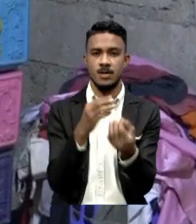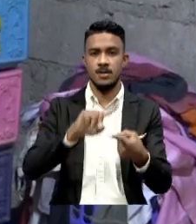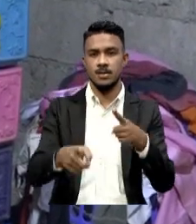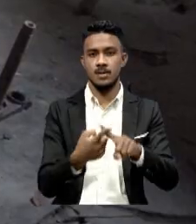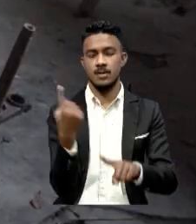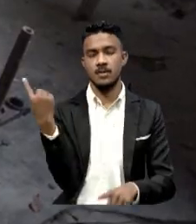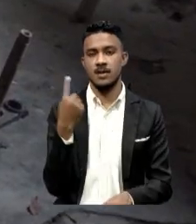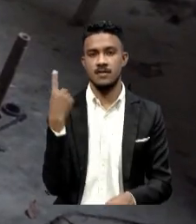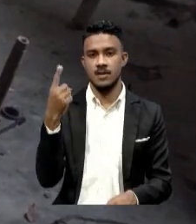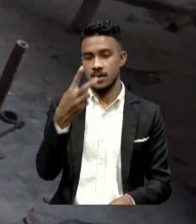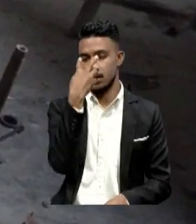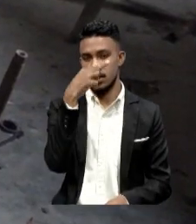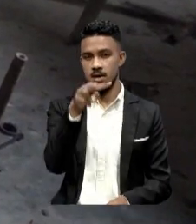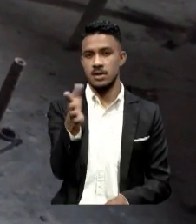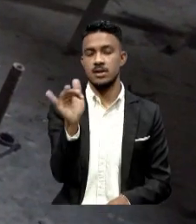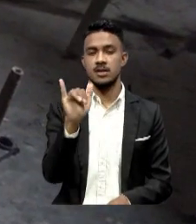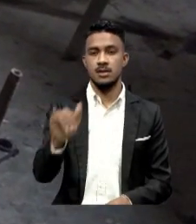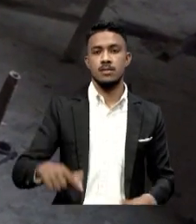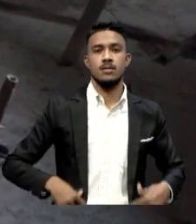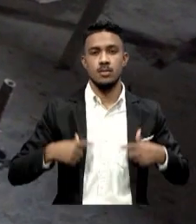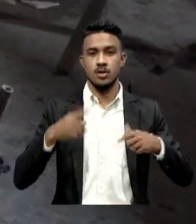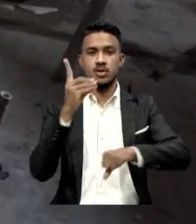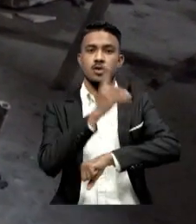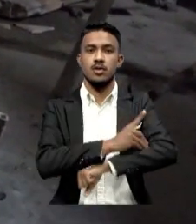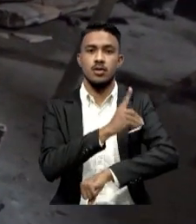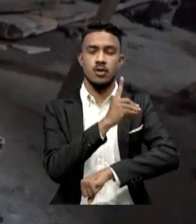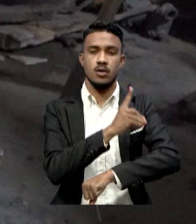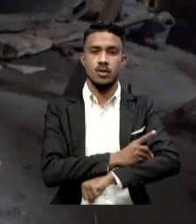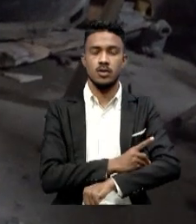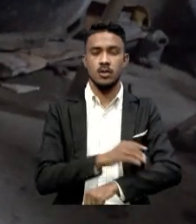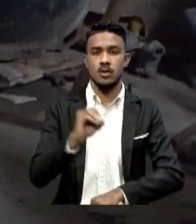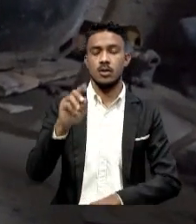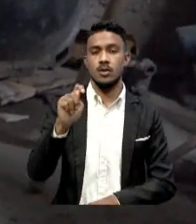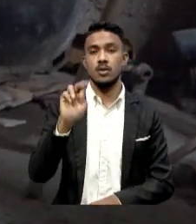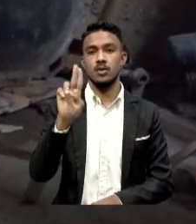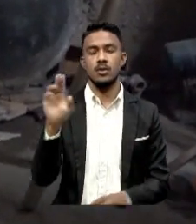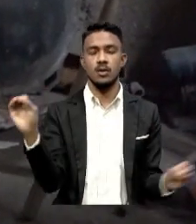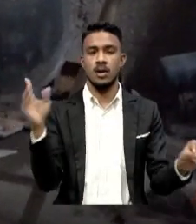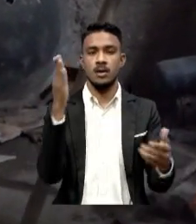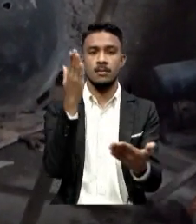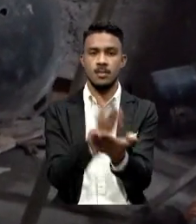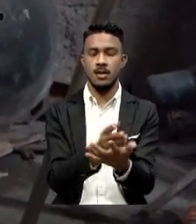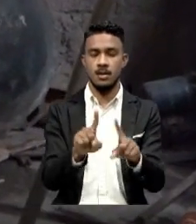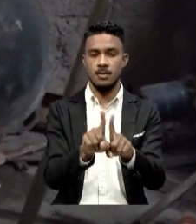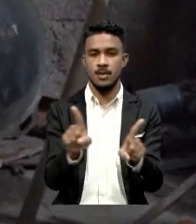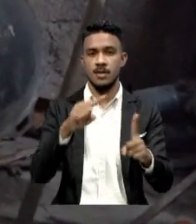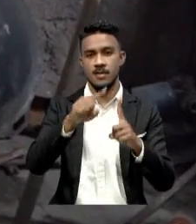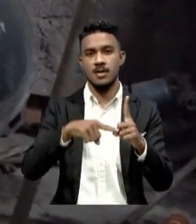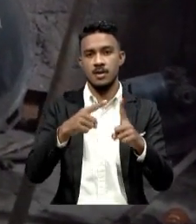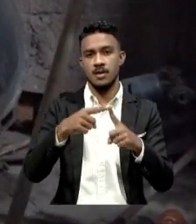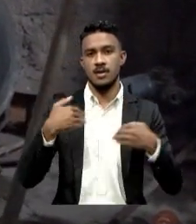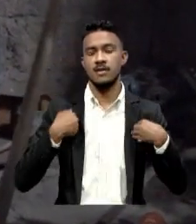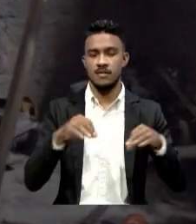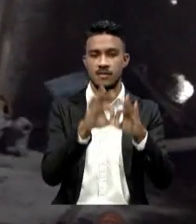sempre hare sirani Moris lor-lor. Miseria maung otunian la para ihanede. Bainhira ihania familia